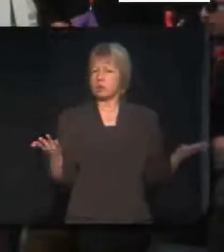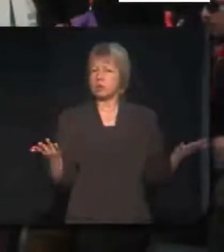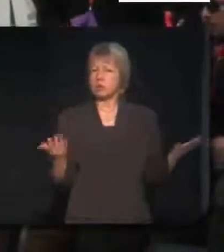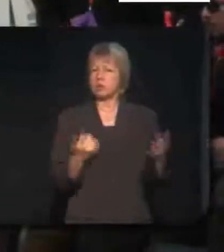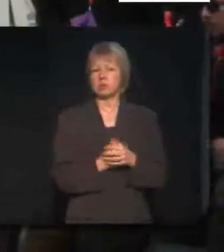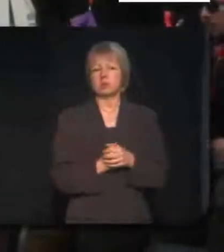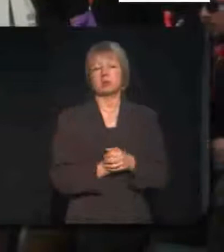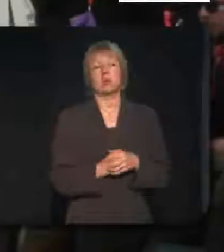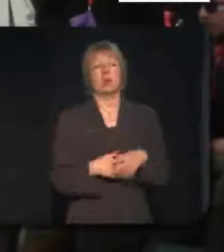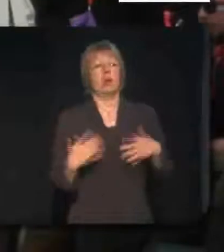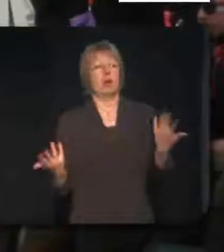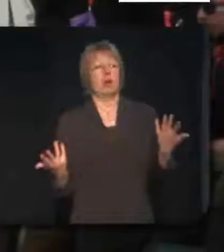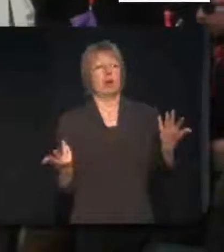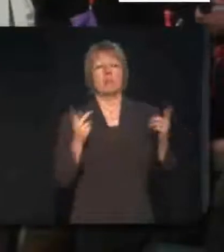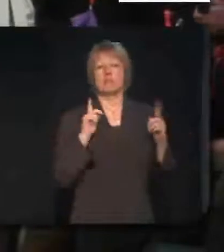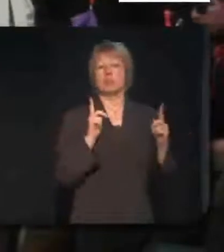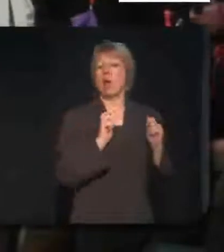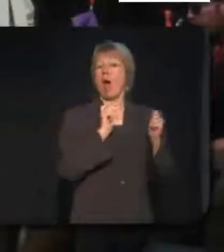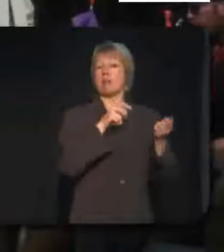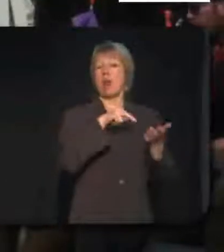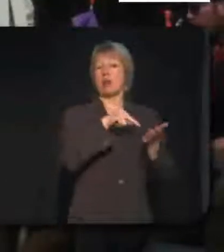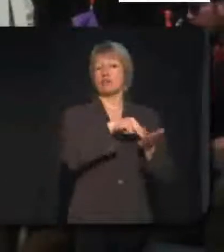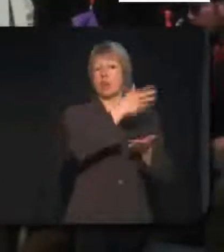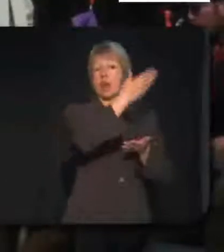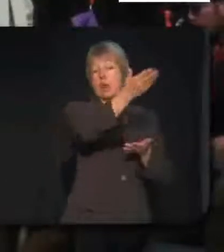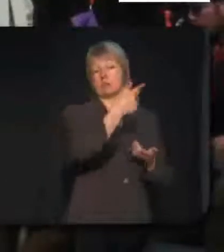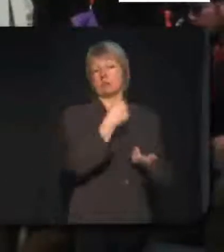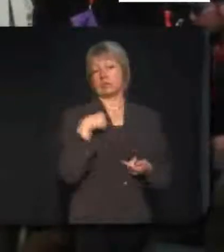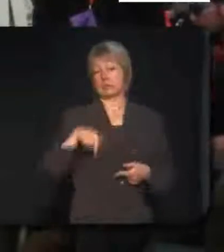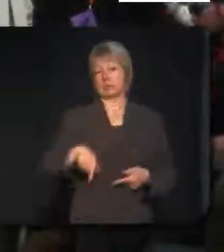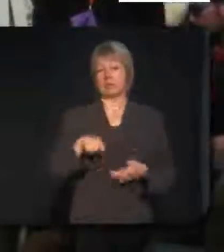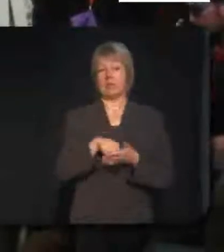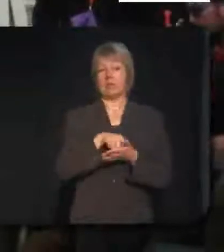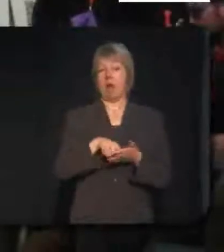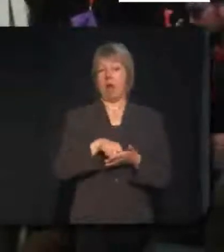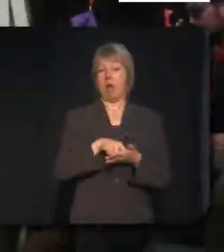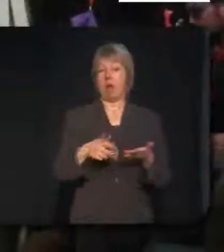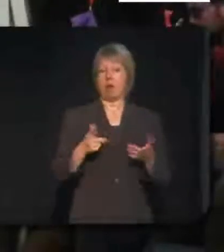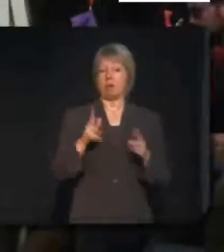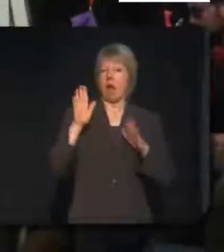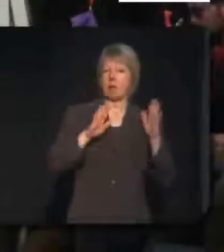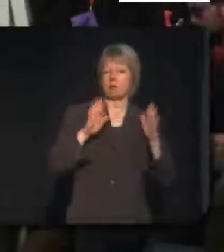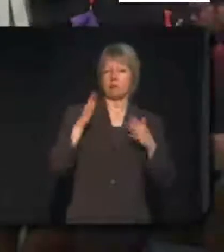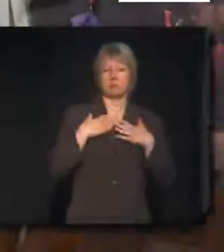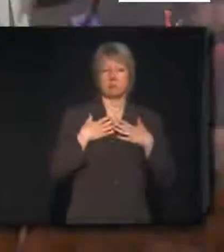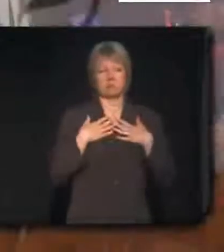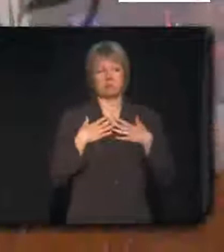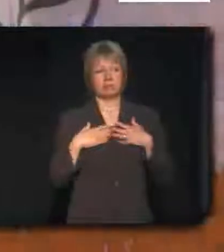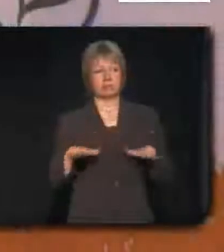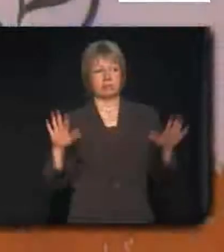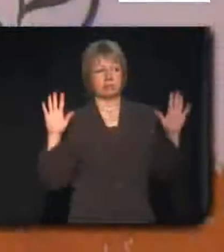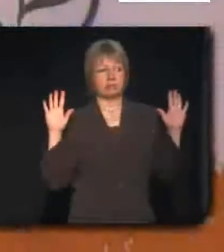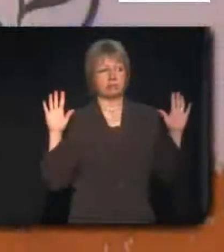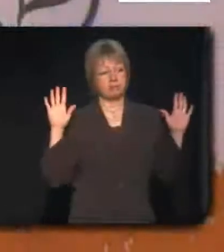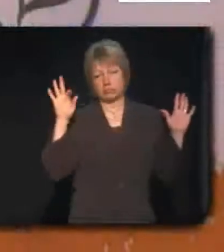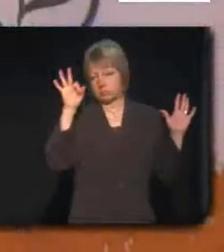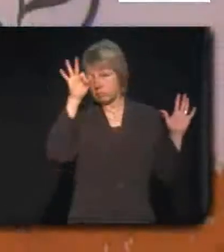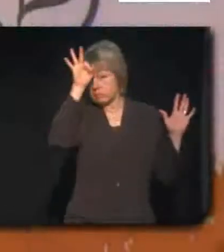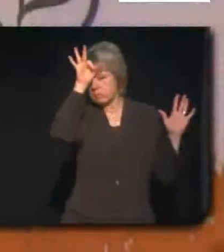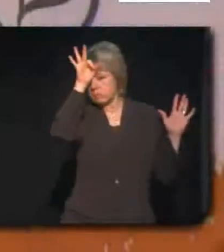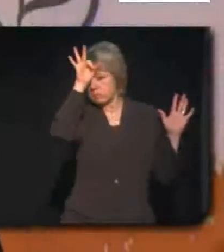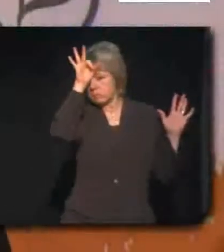das ist eine Frage an den Antragsteller ich mache hier Wahlen und Abstimmungen tut mir schrecklich leid ich habe dazu keine